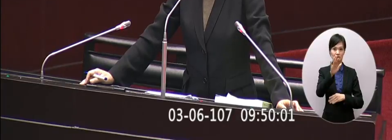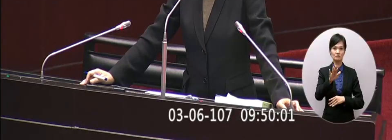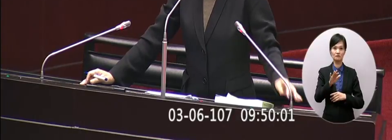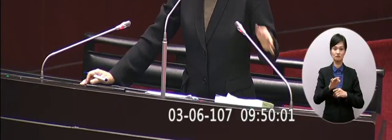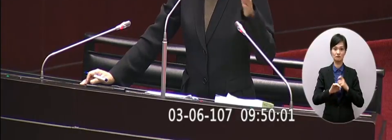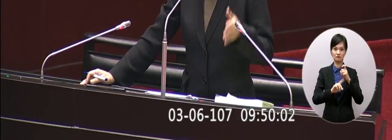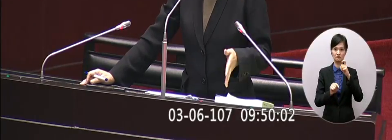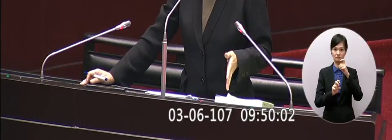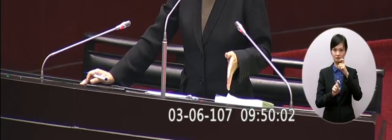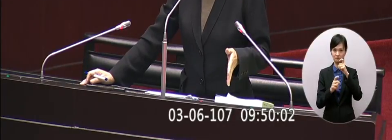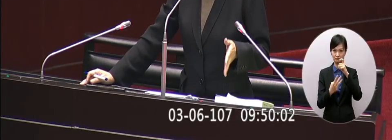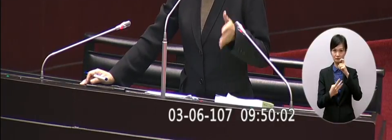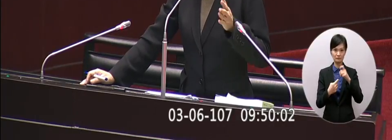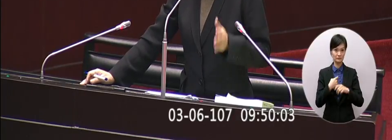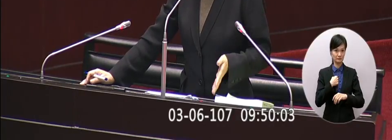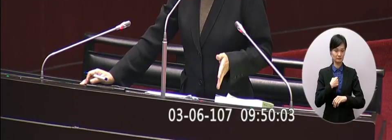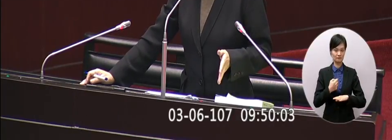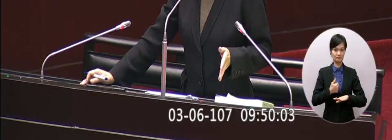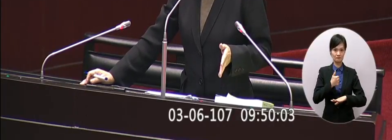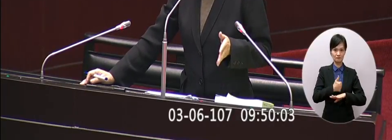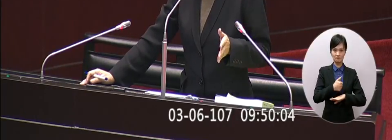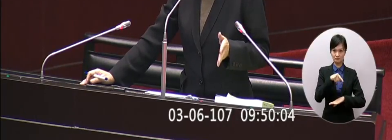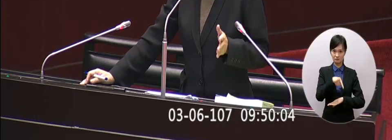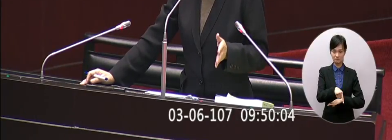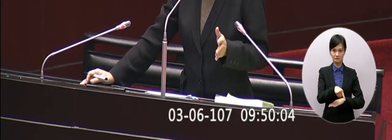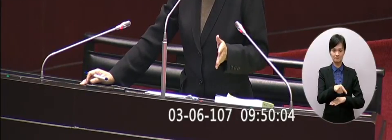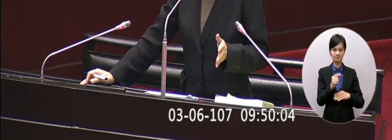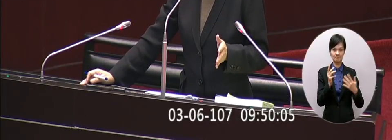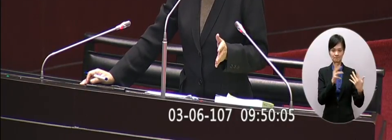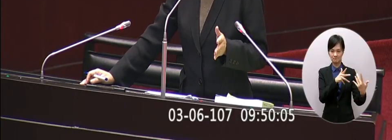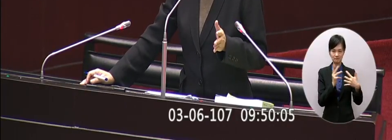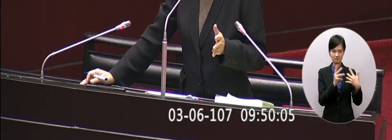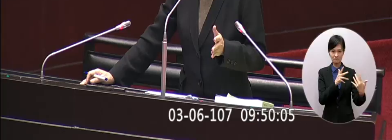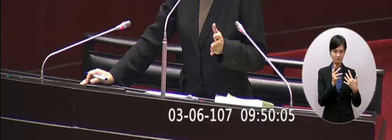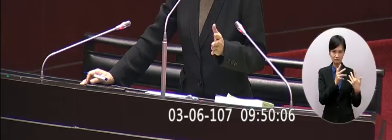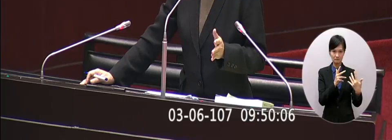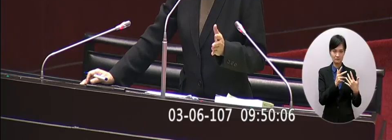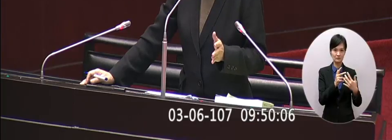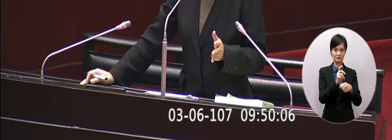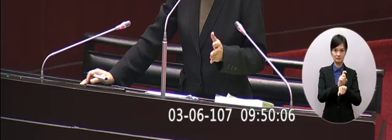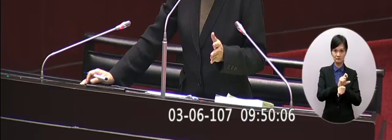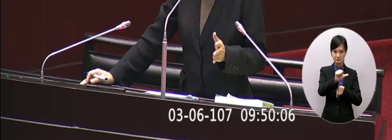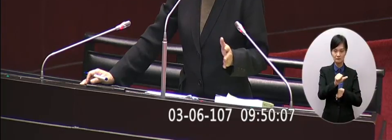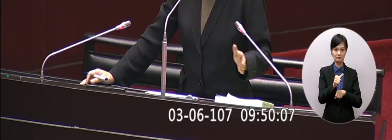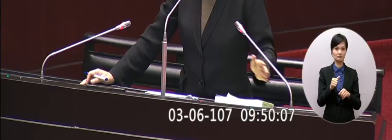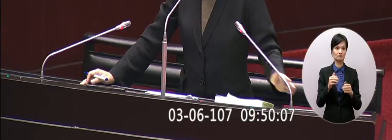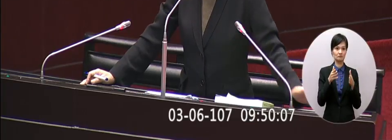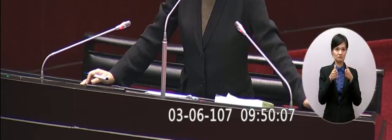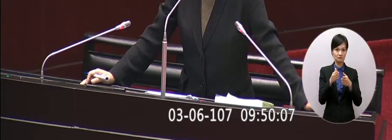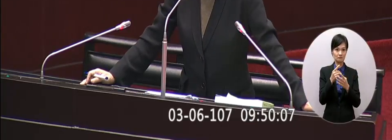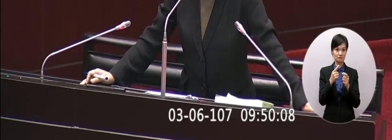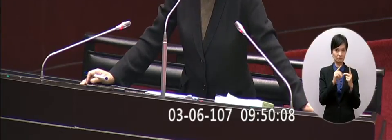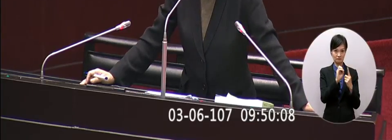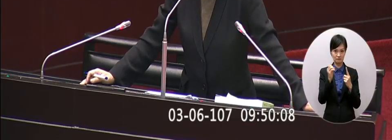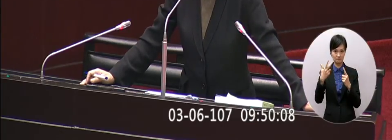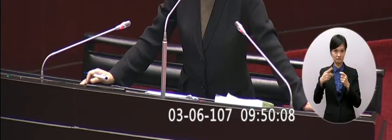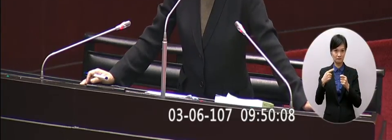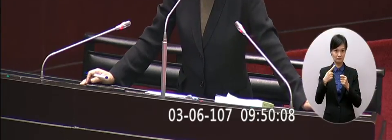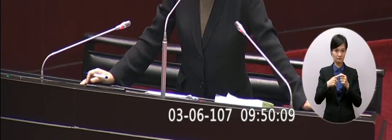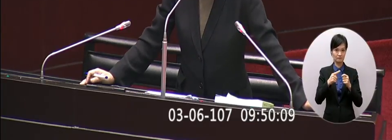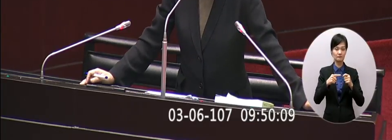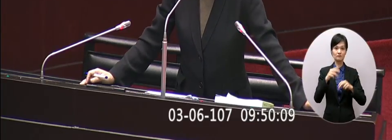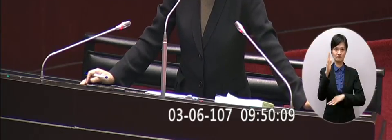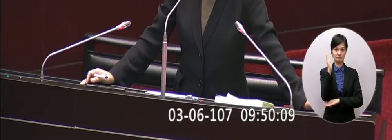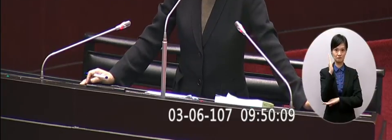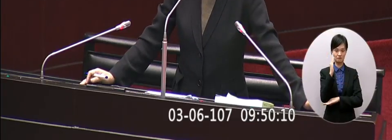10月13号，本席在这个地方对您进行了15分钟的107年度政府总预算的质询。